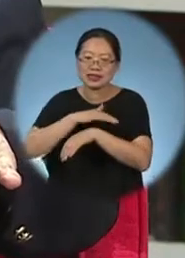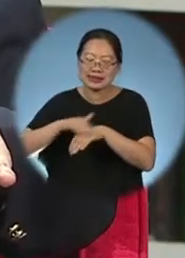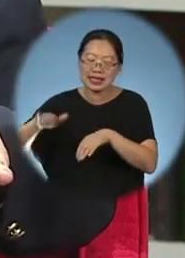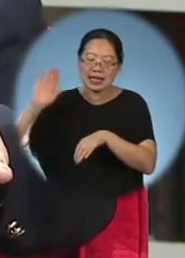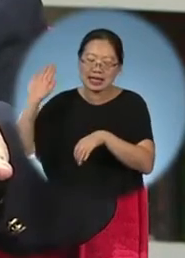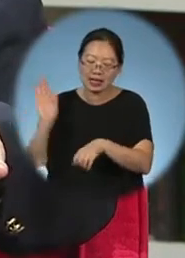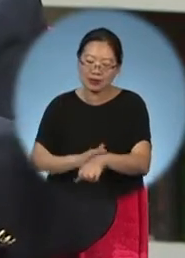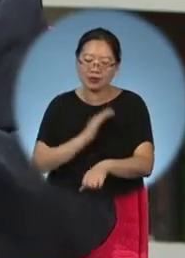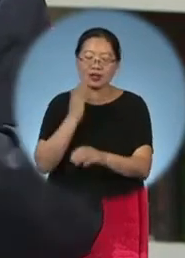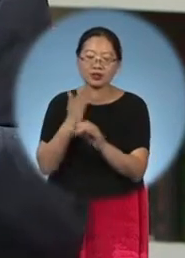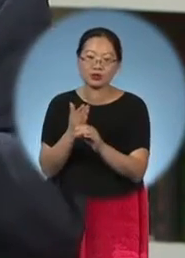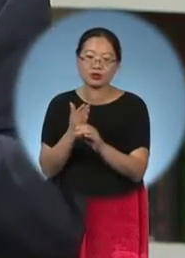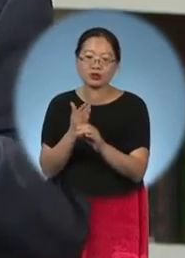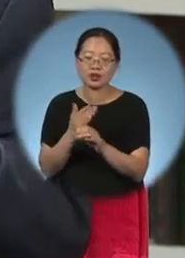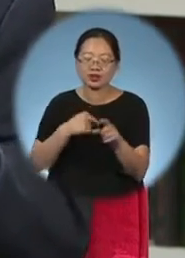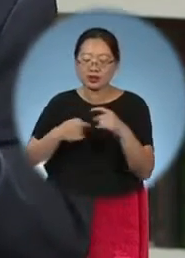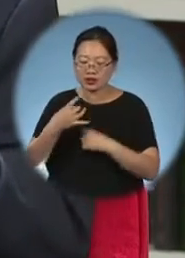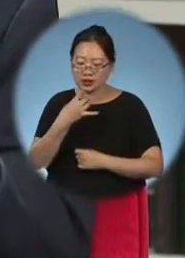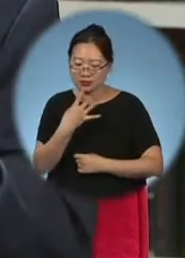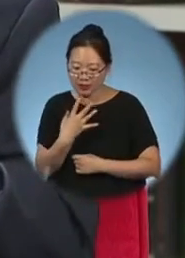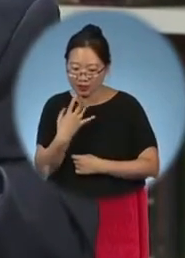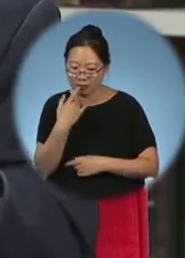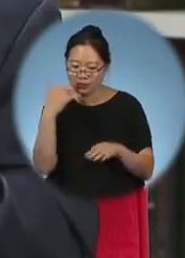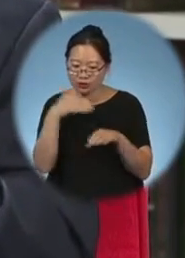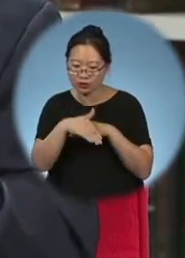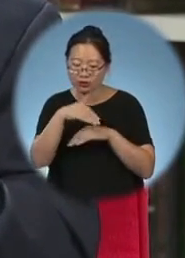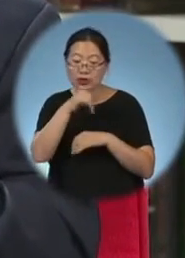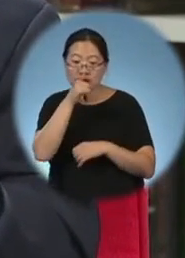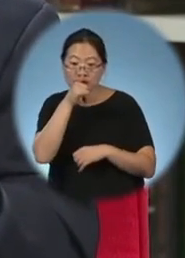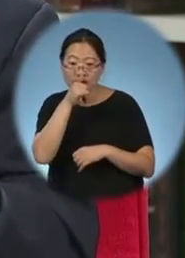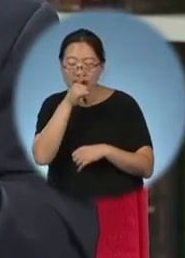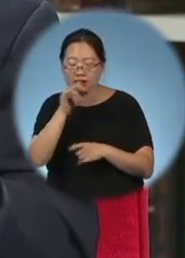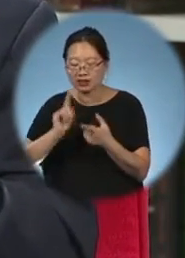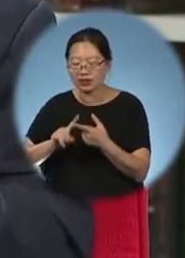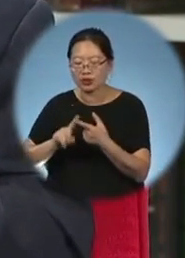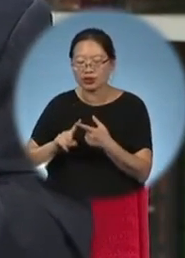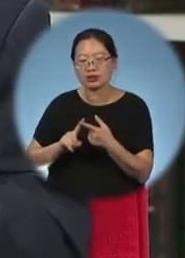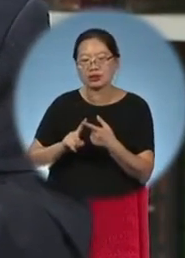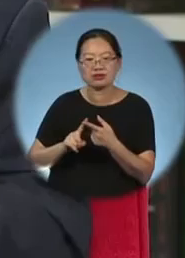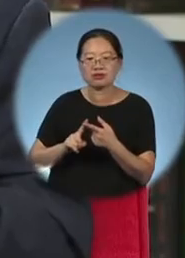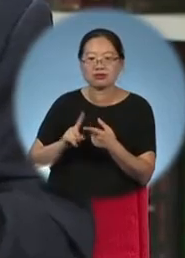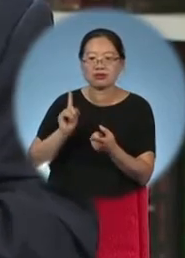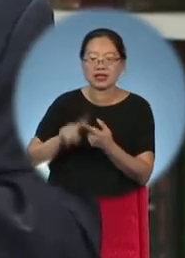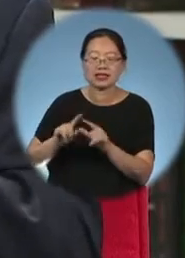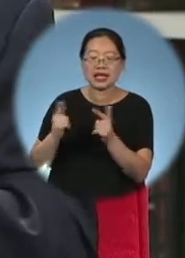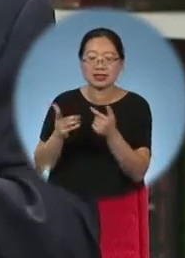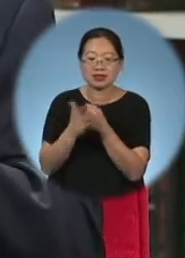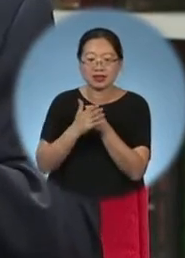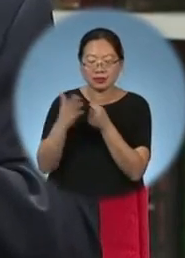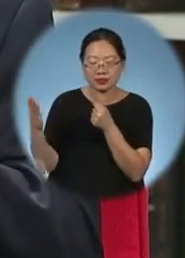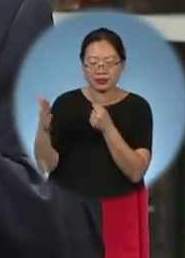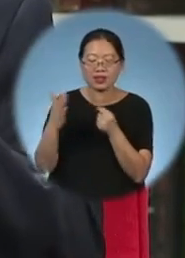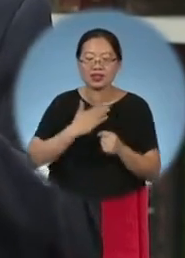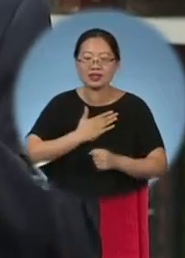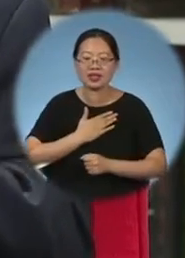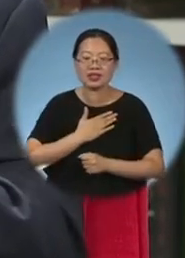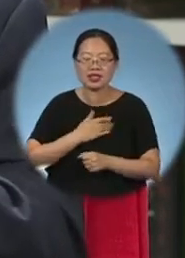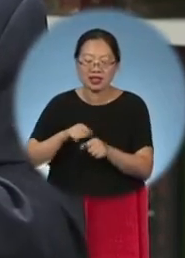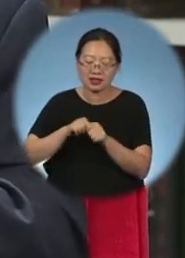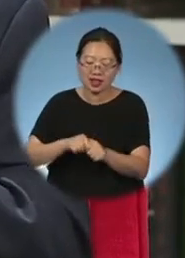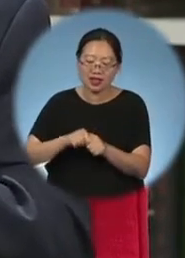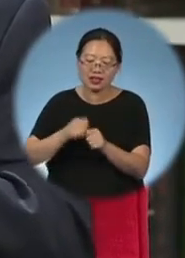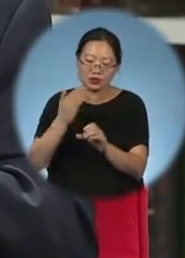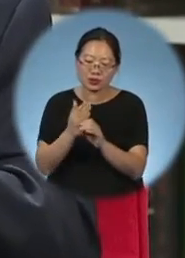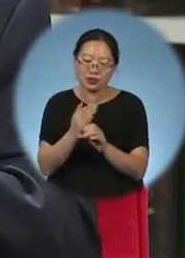못하고 있습니다. 그런데 정치만 민주주의 해라. 그거는 사실 불가능한 얘기예요. 그래서 제가 강조하는